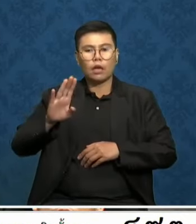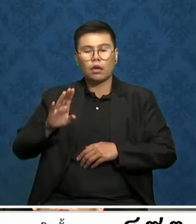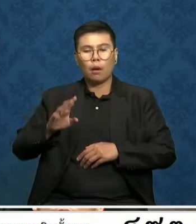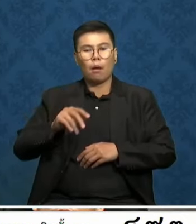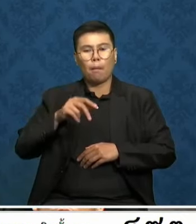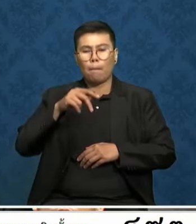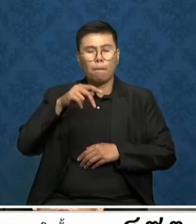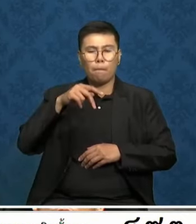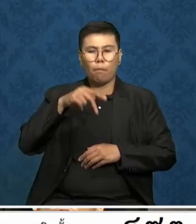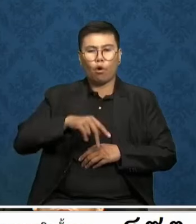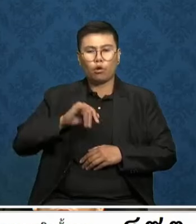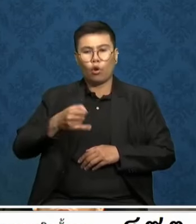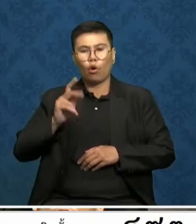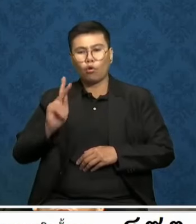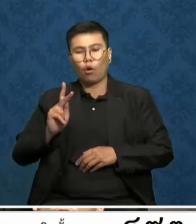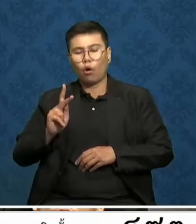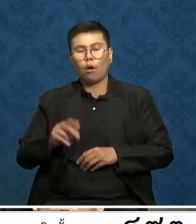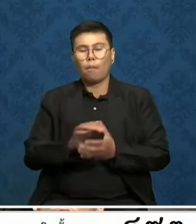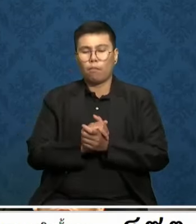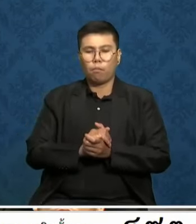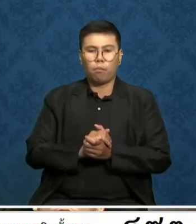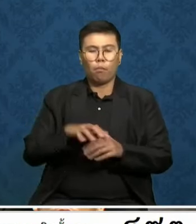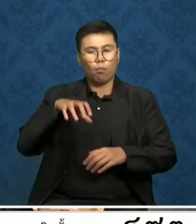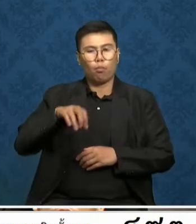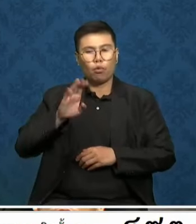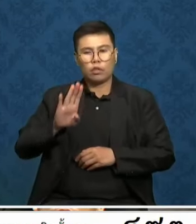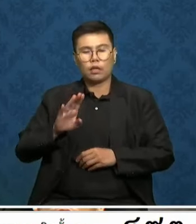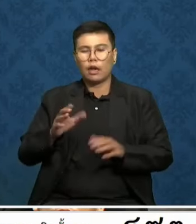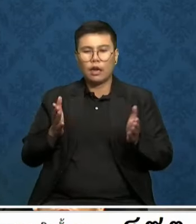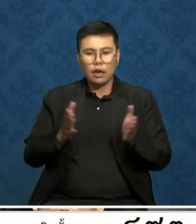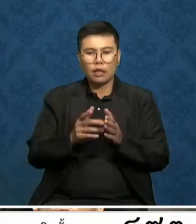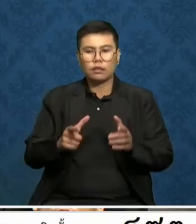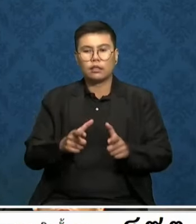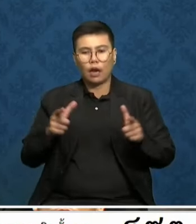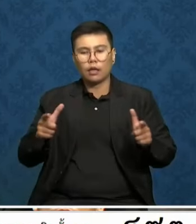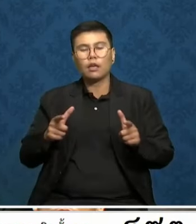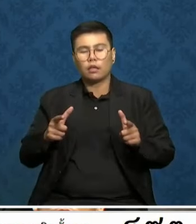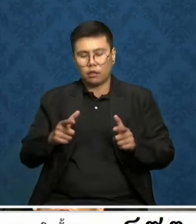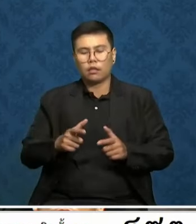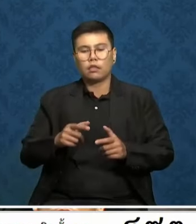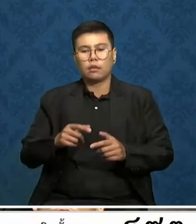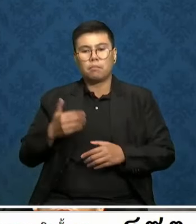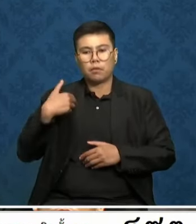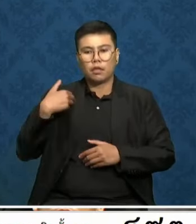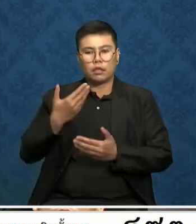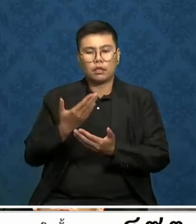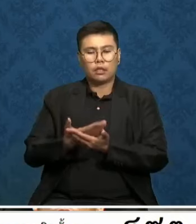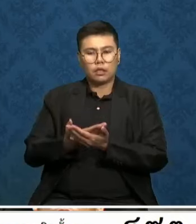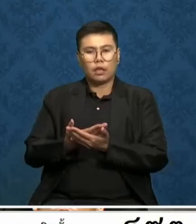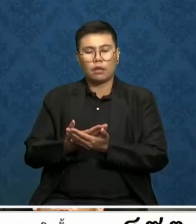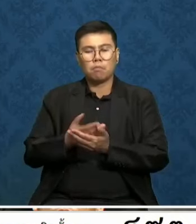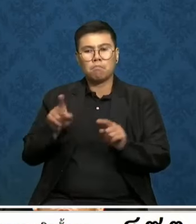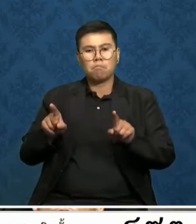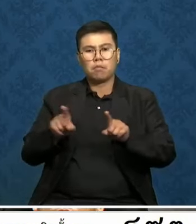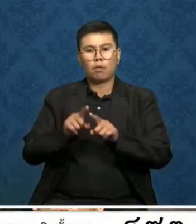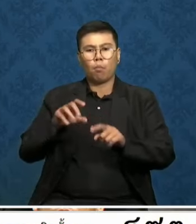กตัวเล็กตัวน้อยเนี่ยบริษัทเล็กๆน้อยๆเนี่ยได้มีโอกาสได้ใช้เครื่องมือทางการเงินดังกับเหมือนกับ